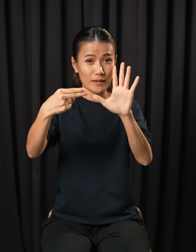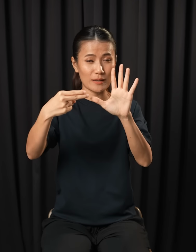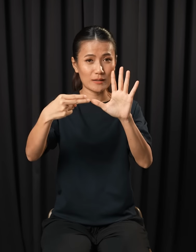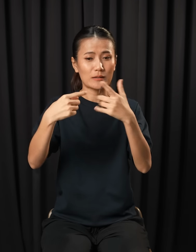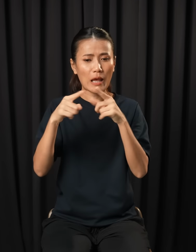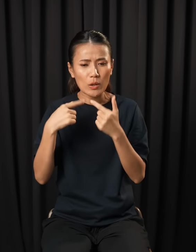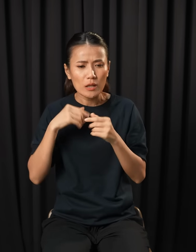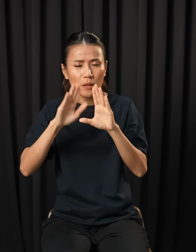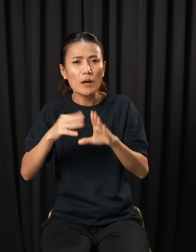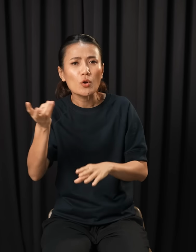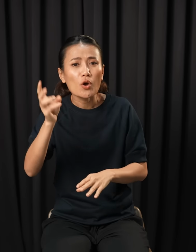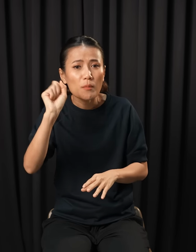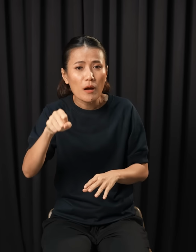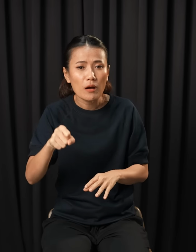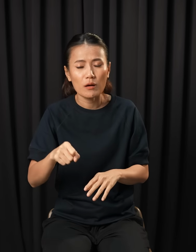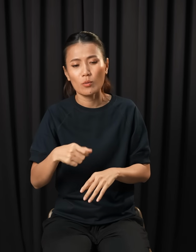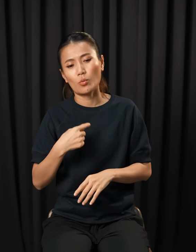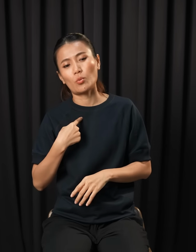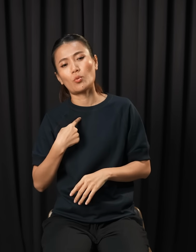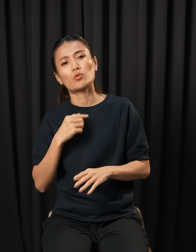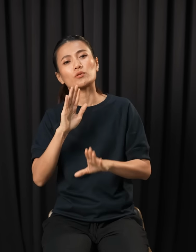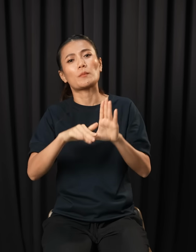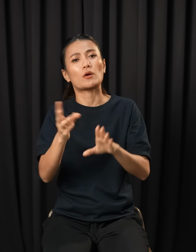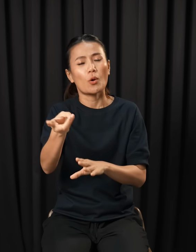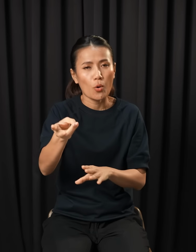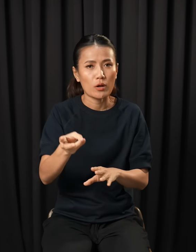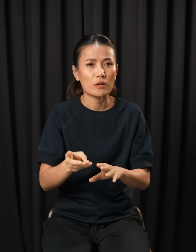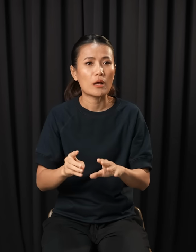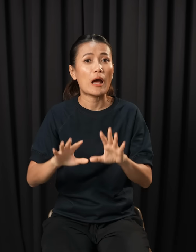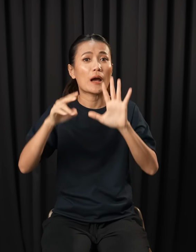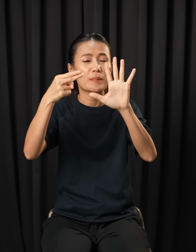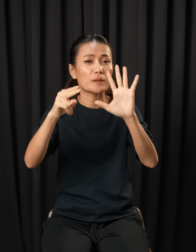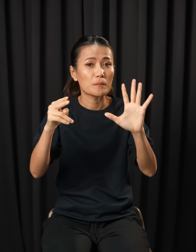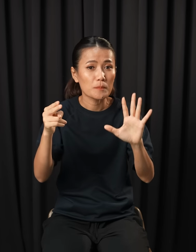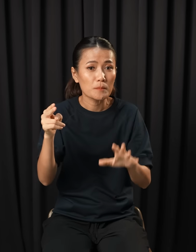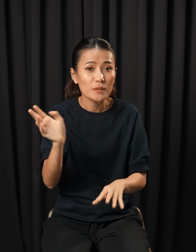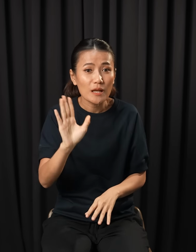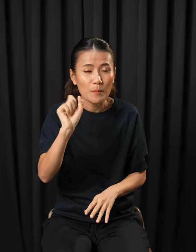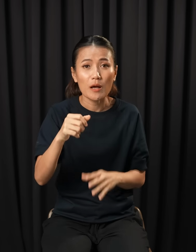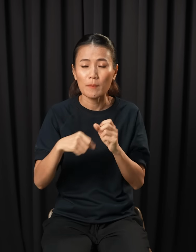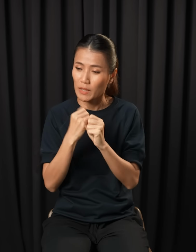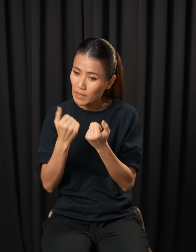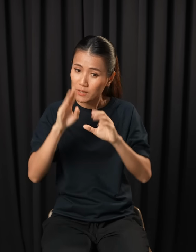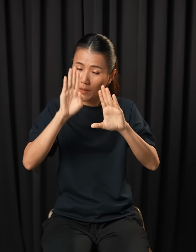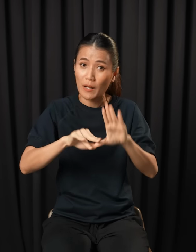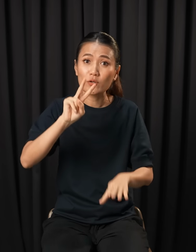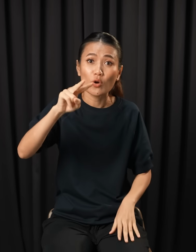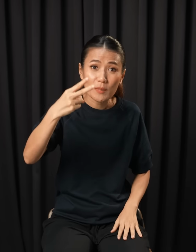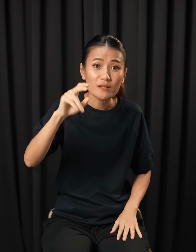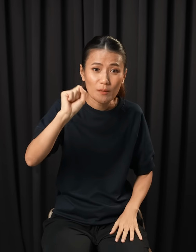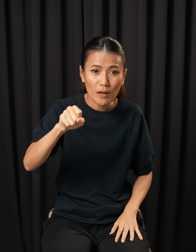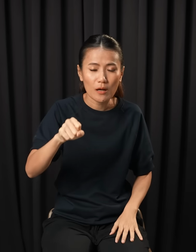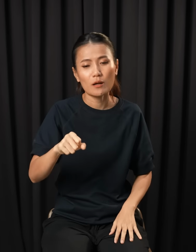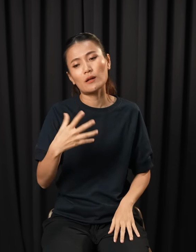ได้เพราะเลื่อนเป็นประจำอยู่แล้วเพราะฉะนั้นถ้าอยากจะได้สมมติว่าอยากได้50,000นะเอาหายไปสักครึ่งนึงอันนี้ก็คือเหมาะสมเราไม่ใช่อิสราเอลที่ลบบ่อยๆแล้วไม่ใช่เกาหลีใต้ที่ต้อง